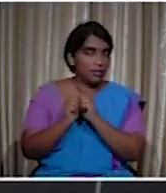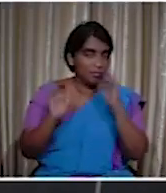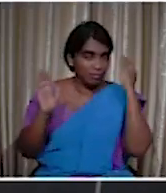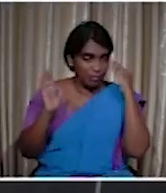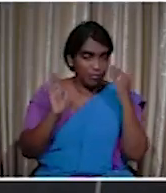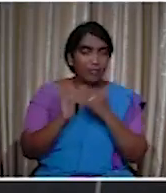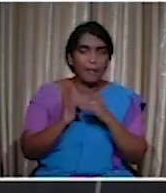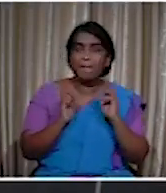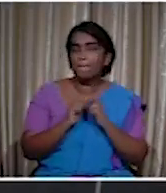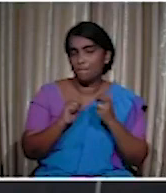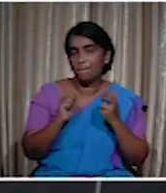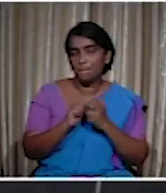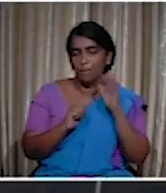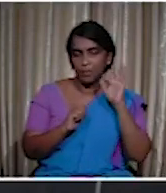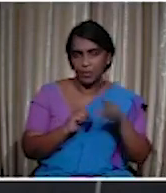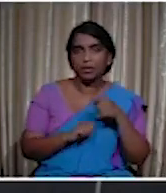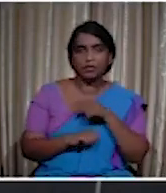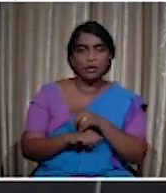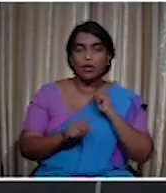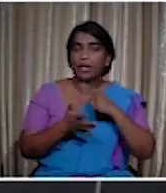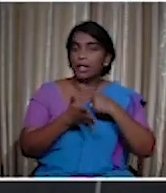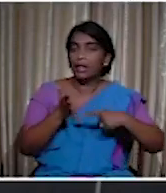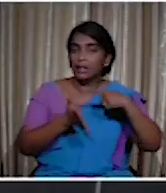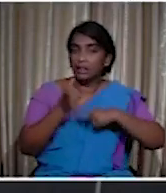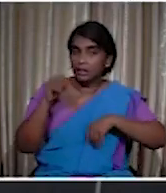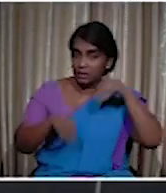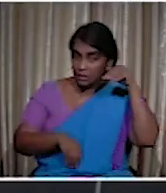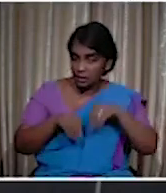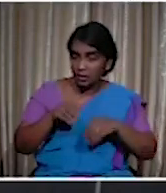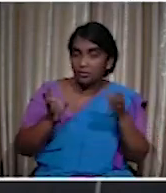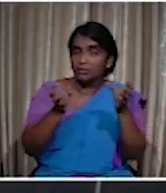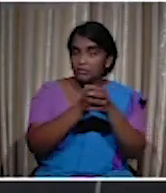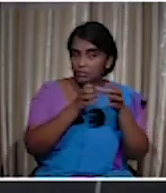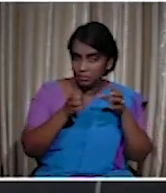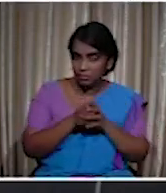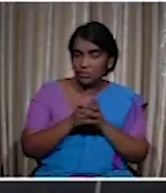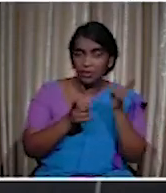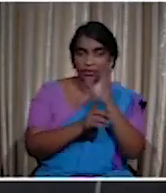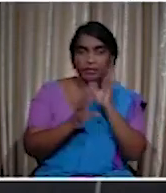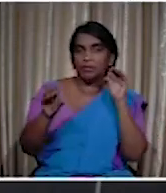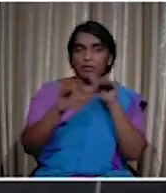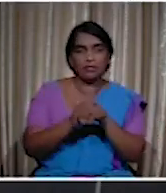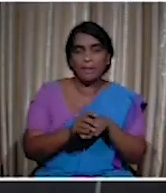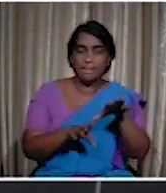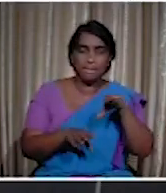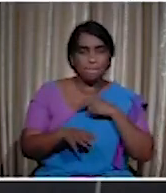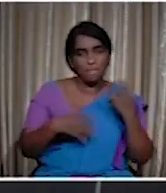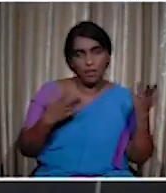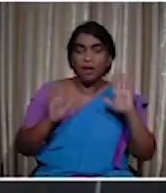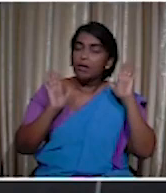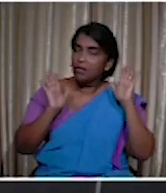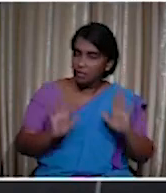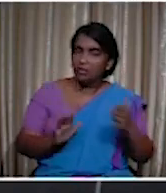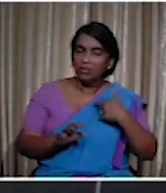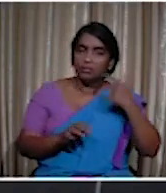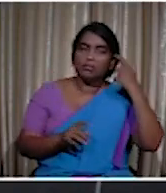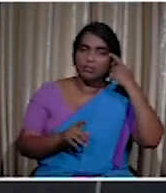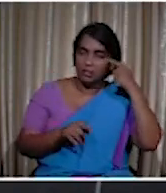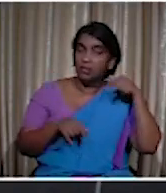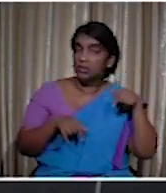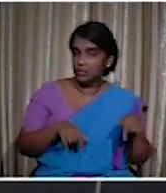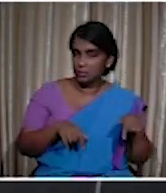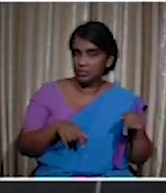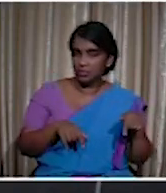සම්බන්ධයෙන් ගැටලු කිහිපයක් තියෙනවා. බොහෝ දේශපාලන කණ්ඩායම් මේකට එකපාර්ට් එකඟ වෙන එක නැහැ. නමුත් මං හිතන්නේ අපි